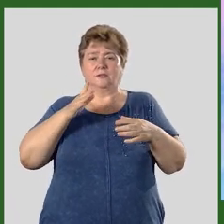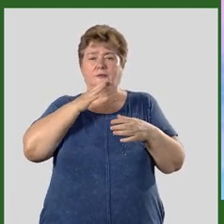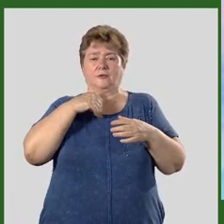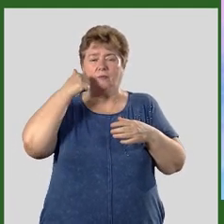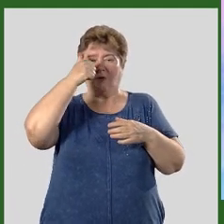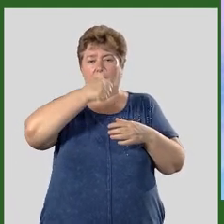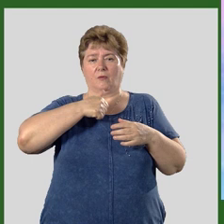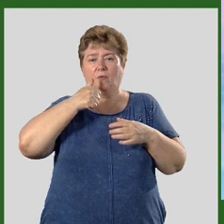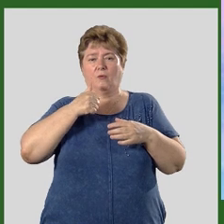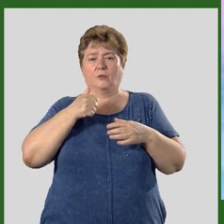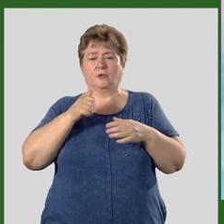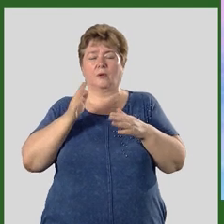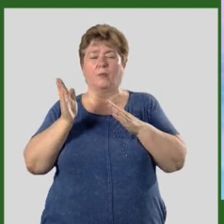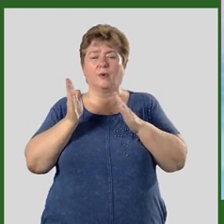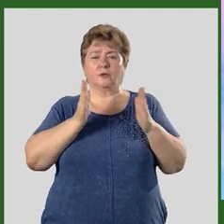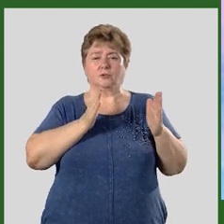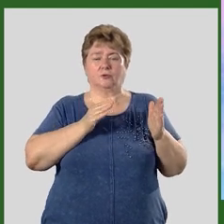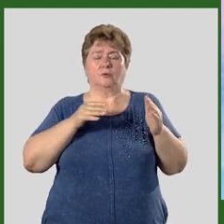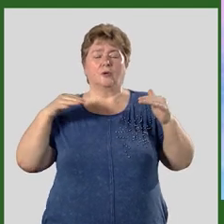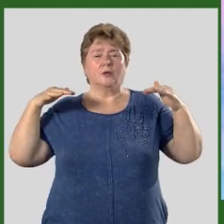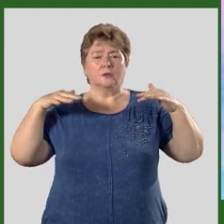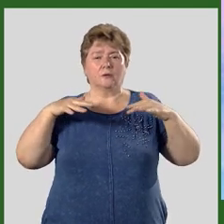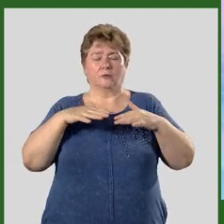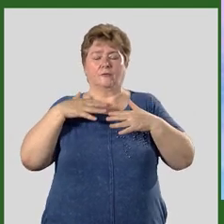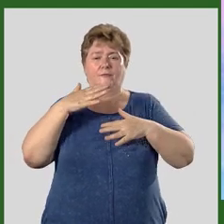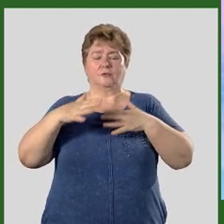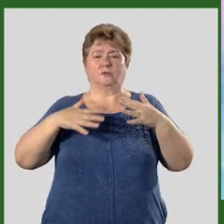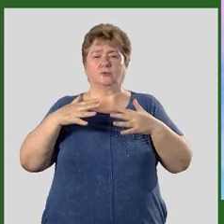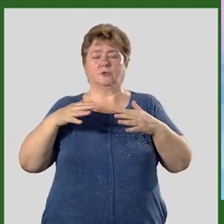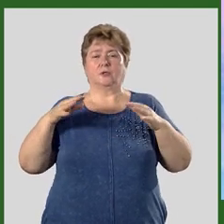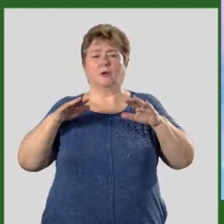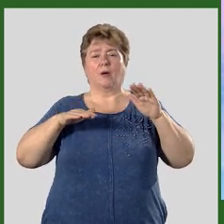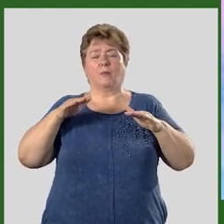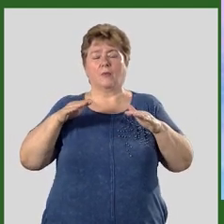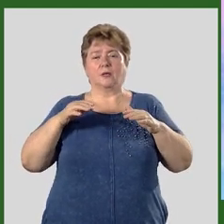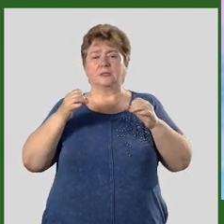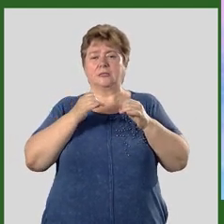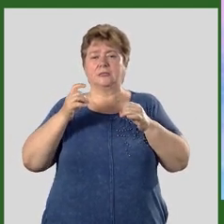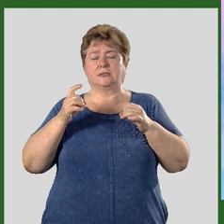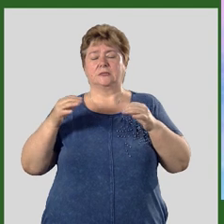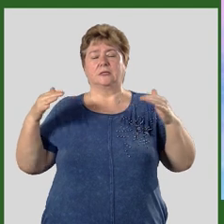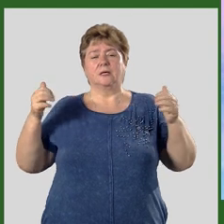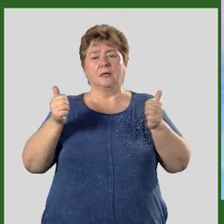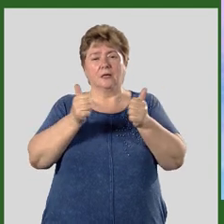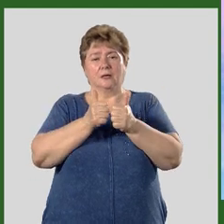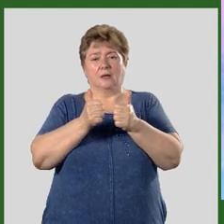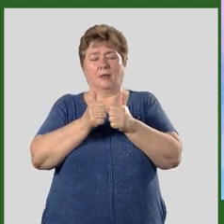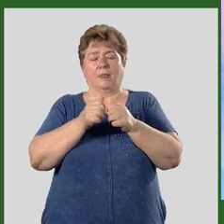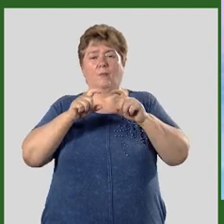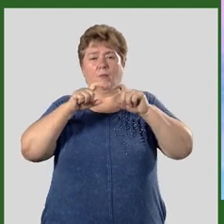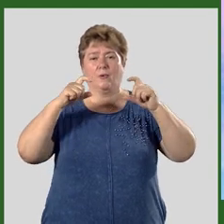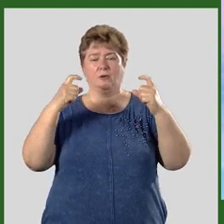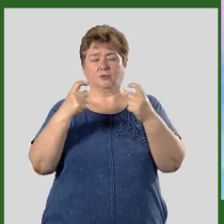сезоны года поочередно заходят воздушные массы из прилегающих основных